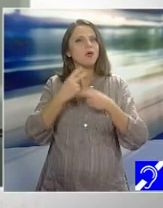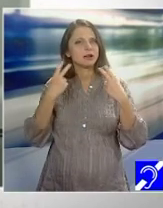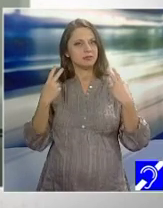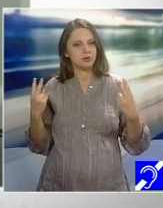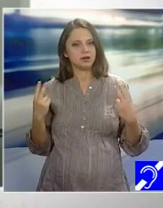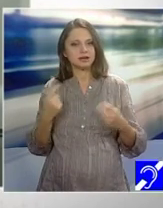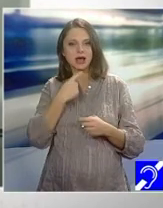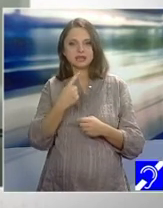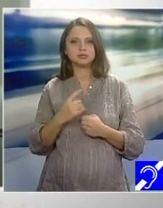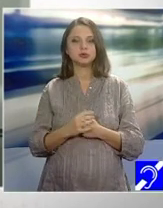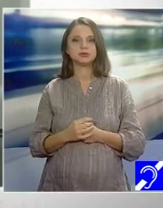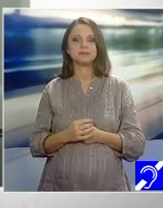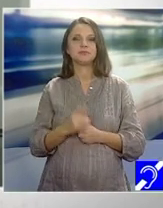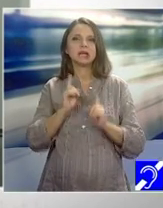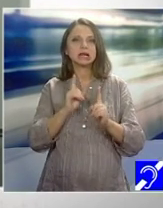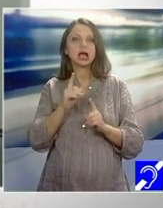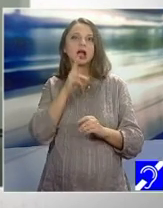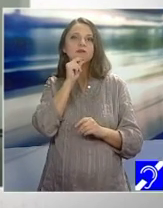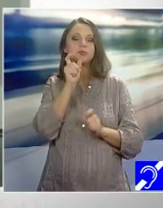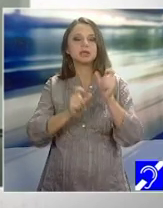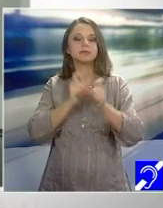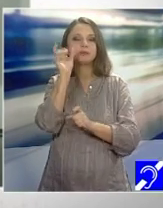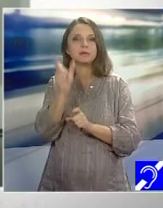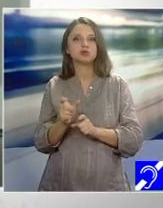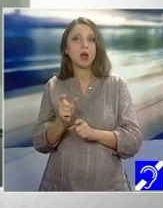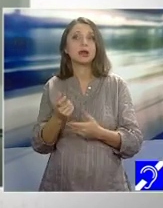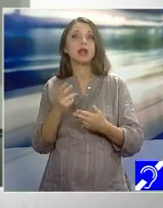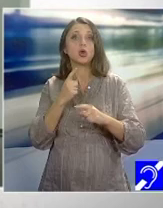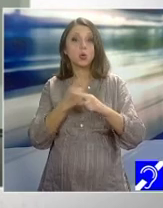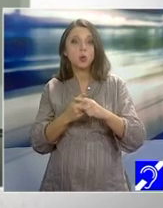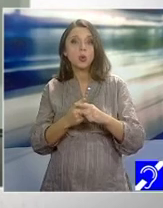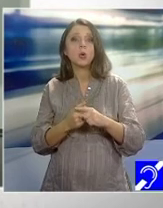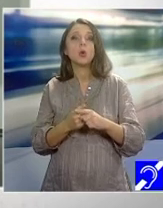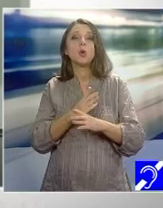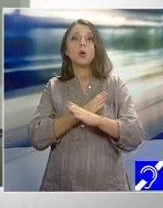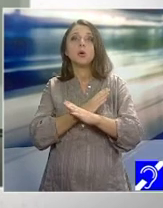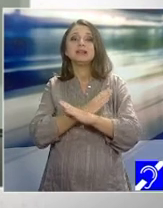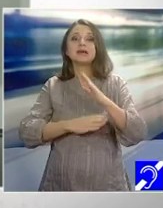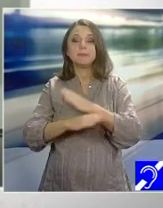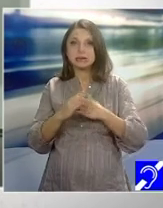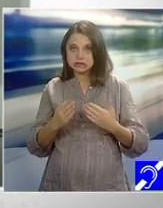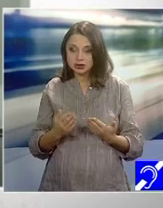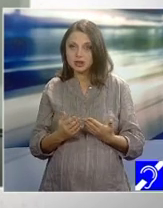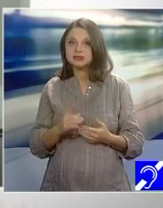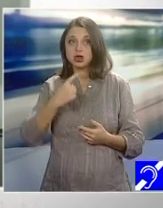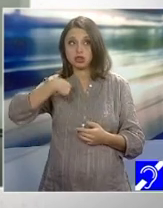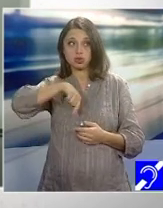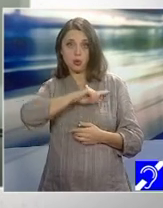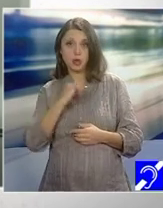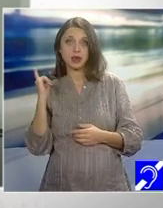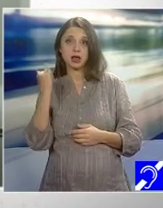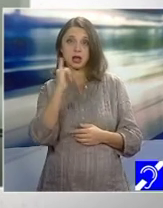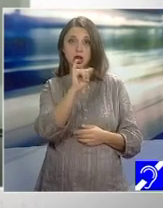spus, chiar dacă vorbim despre persoane cu anumite deficiențe, noi călătorim foarte mult. Așadar, persoanele